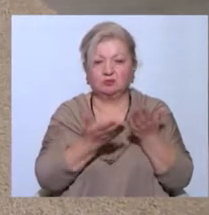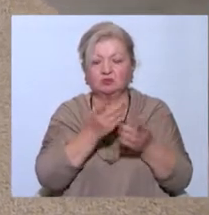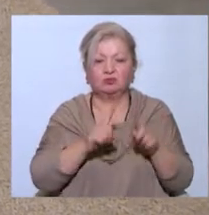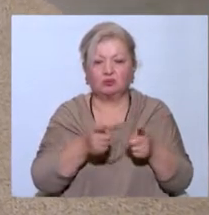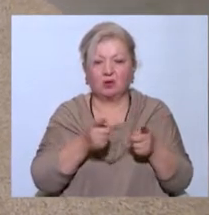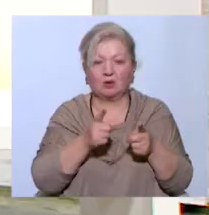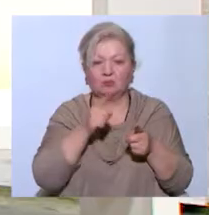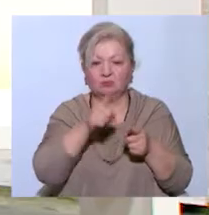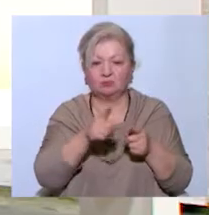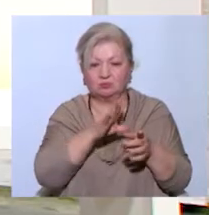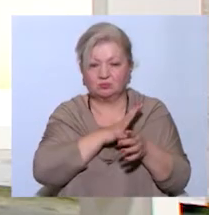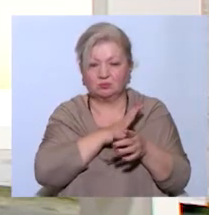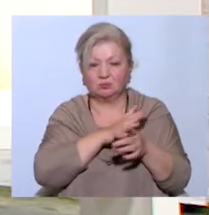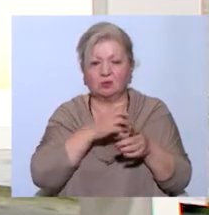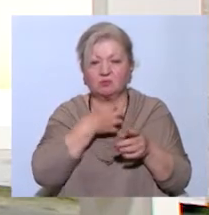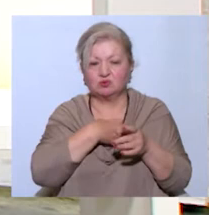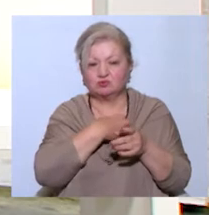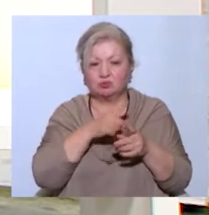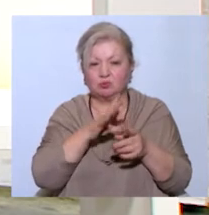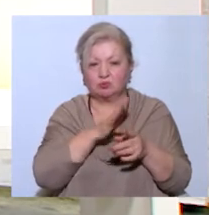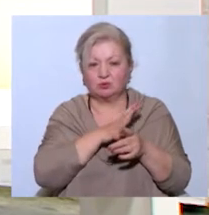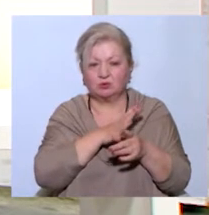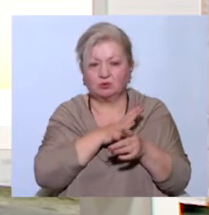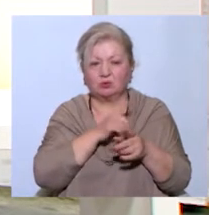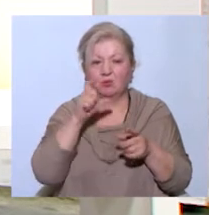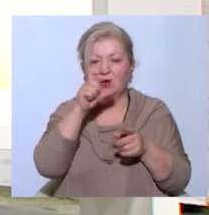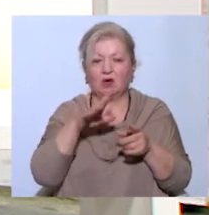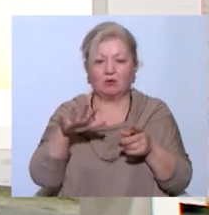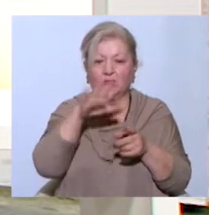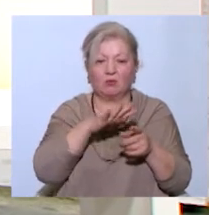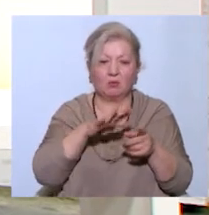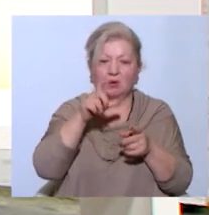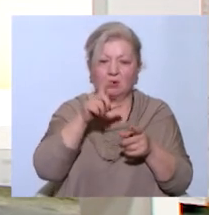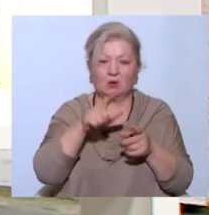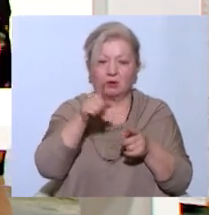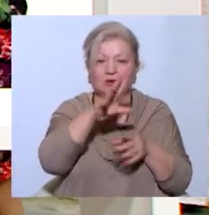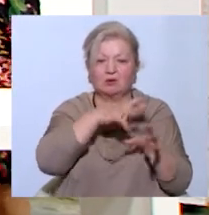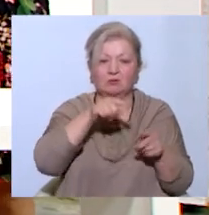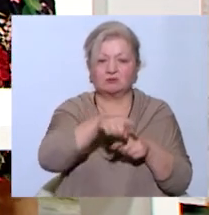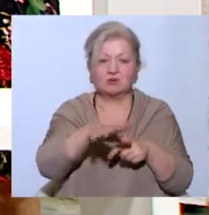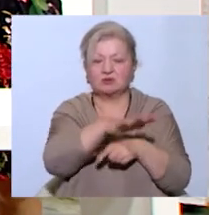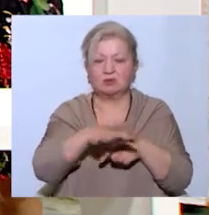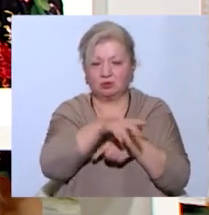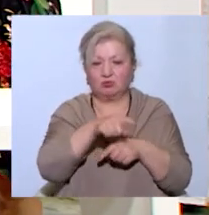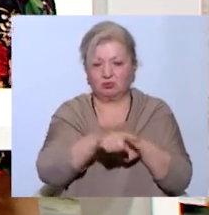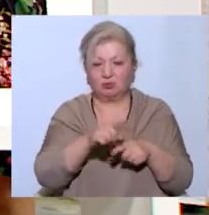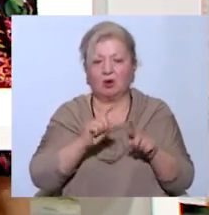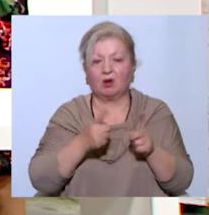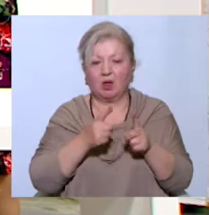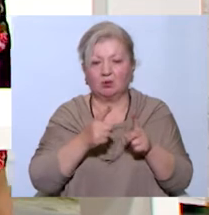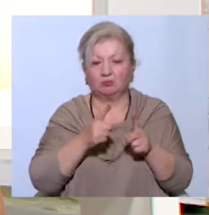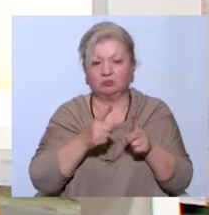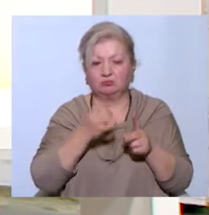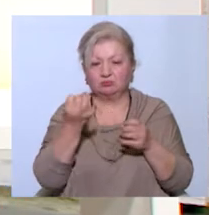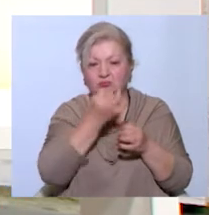რატომ იქცევდა და რატომ იყო მნიშვნელოვანი ევროპელებისათვის ეს ტერიტორია? რატომ